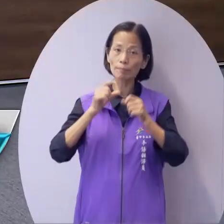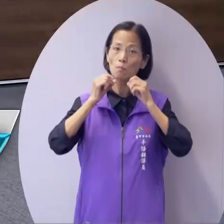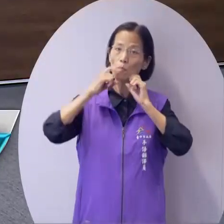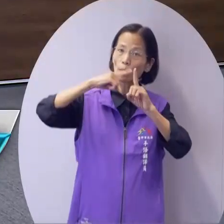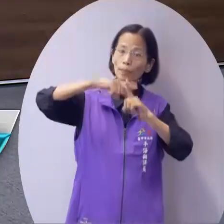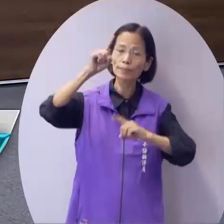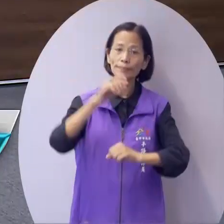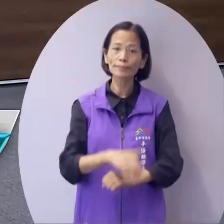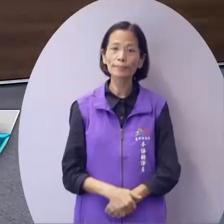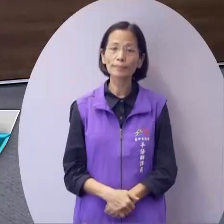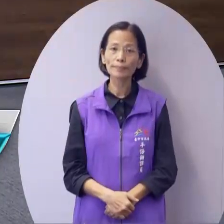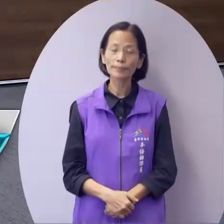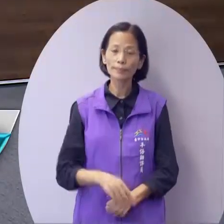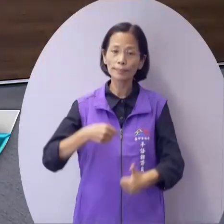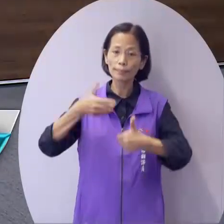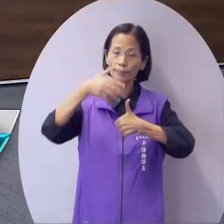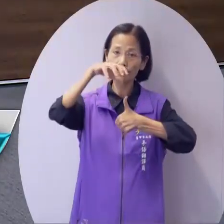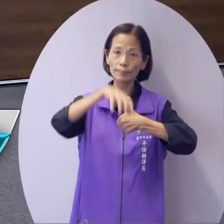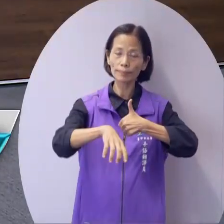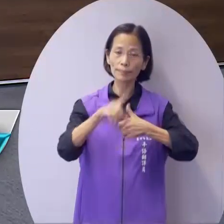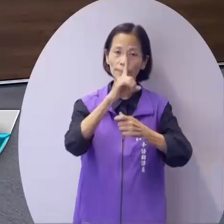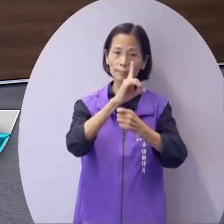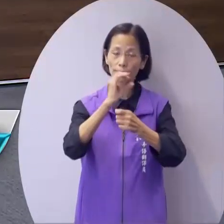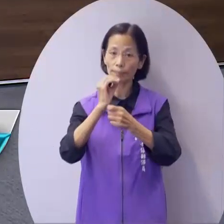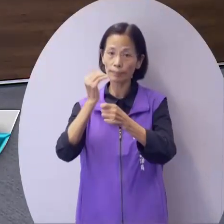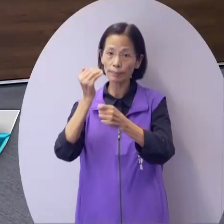时呢，也参考教育部